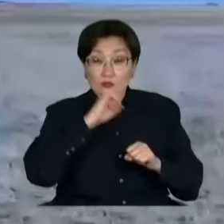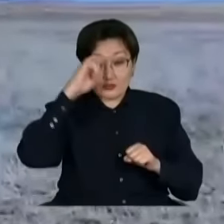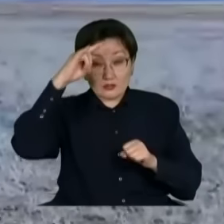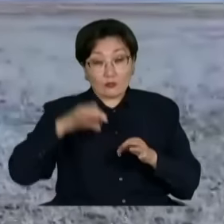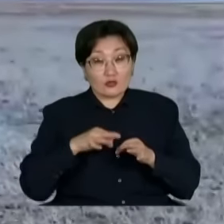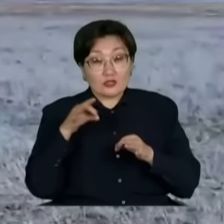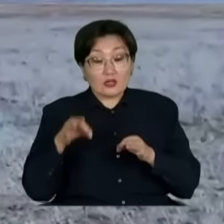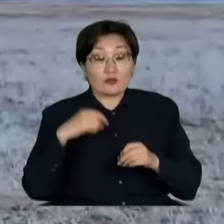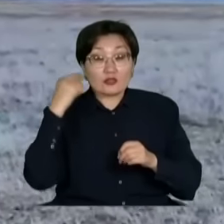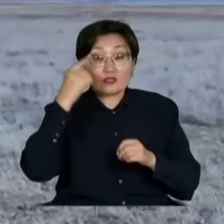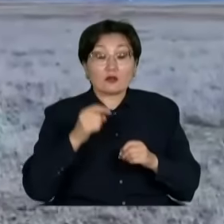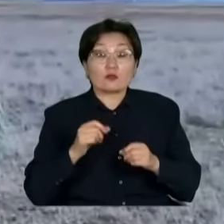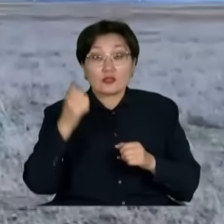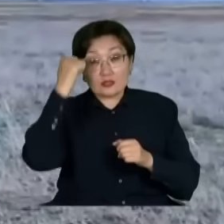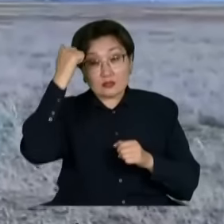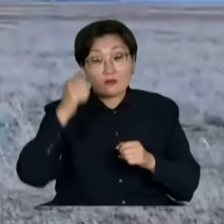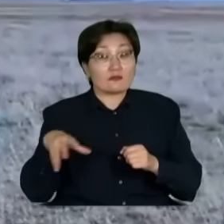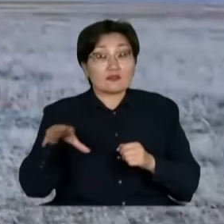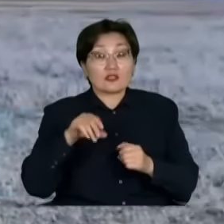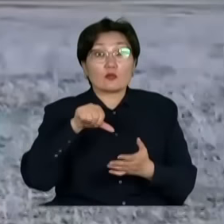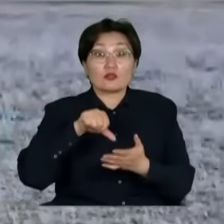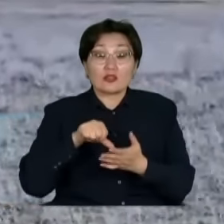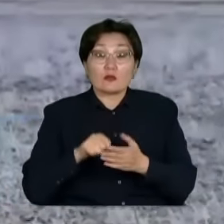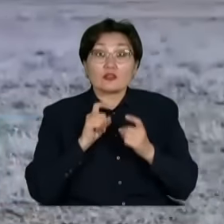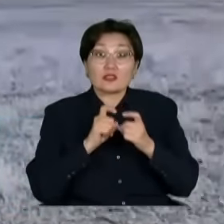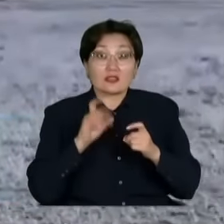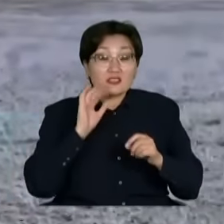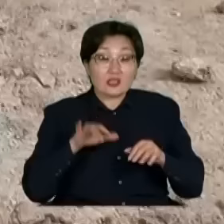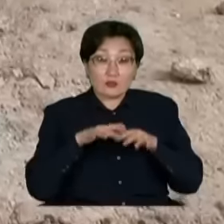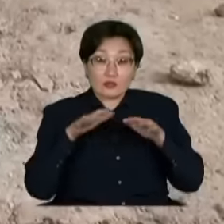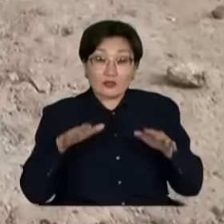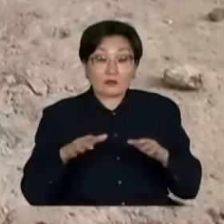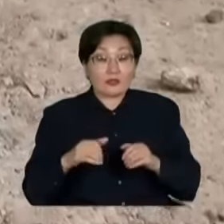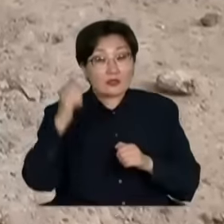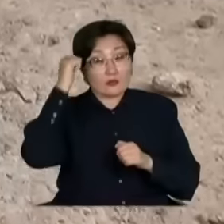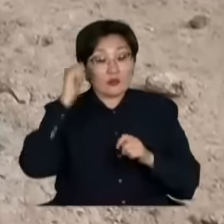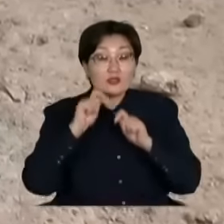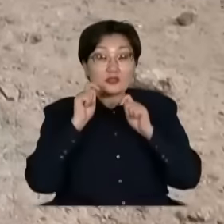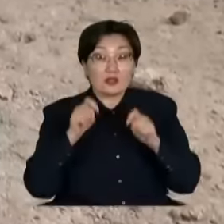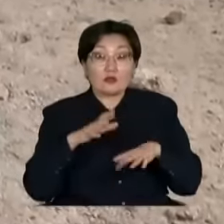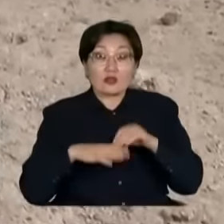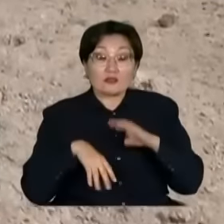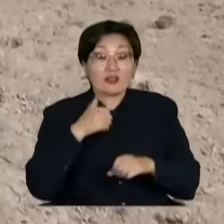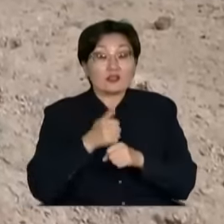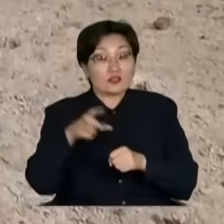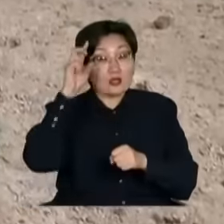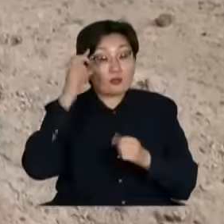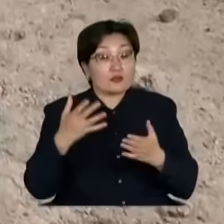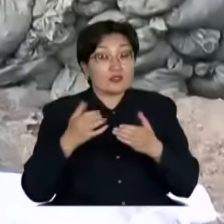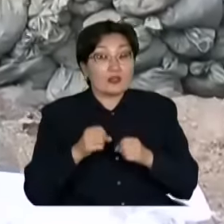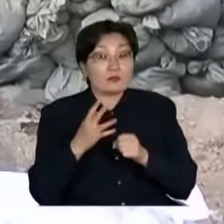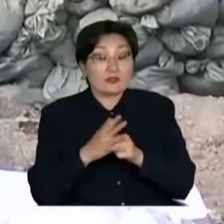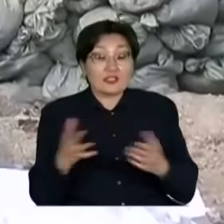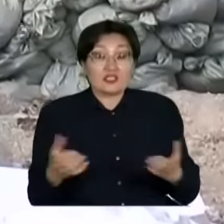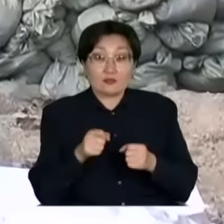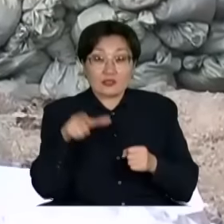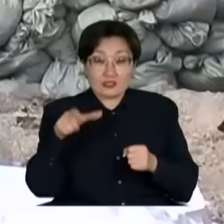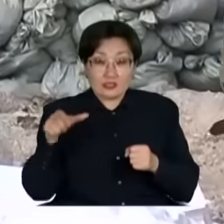область лично поблагодарил всех кто участвовал в борьбе со стихией памятные подарки из рук главы государства получили 15